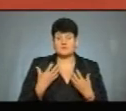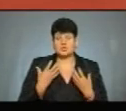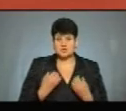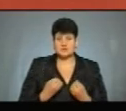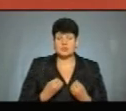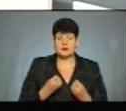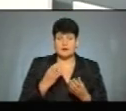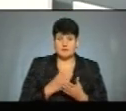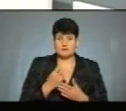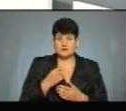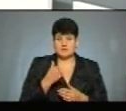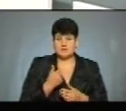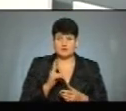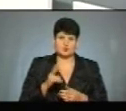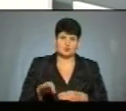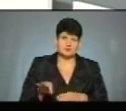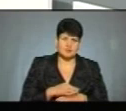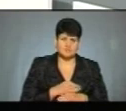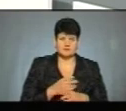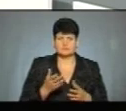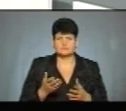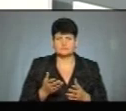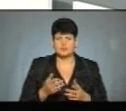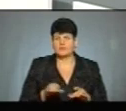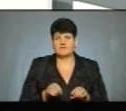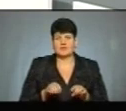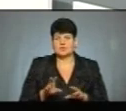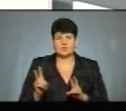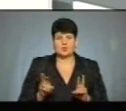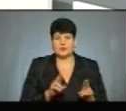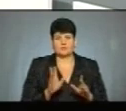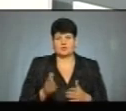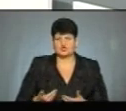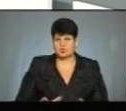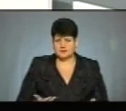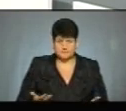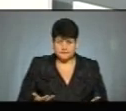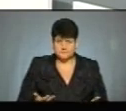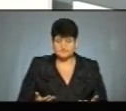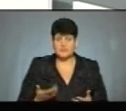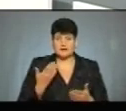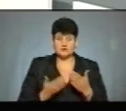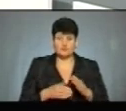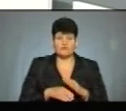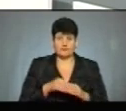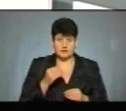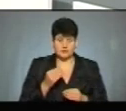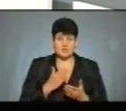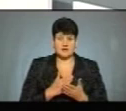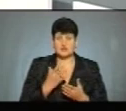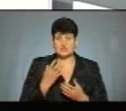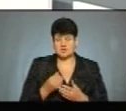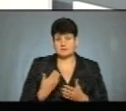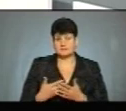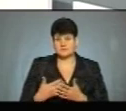хоче одружитися, вийти заміж там, і вирішити, хто з ким як буде жити. Якщо вибори, тому що є ще